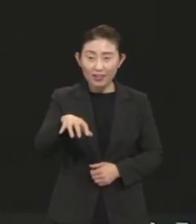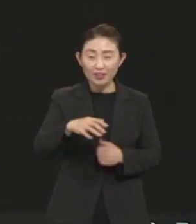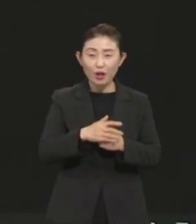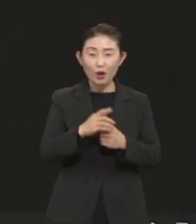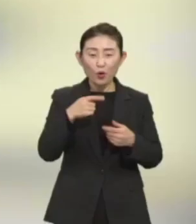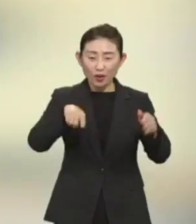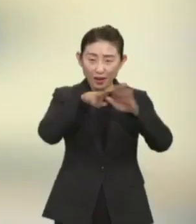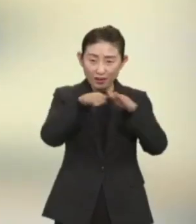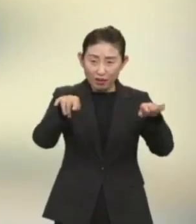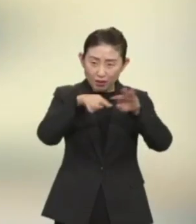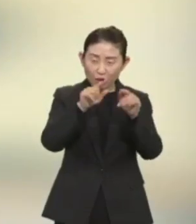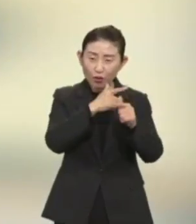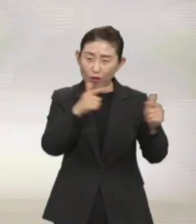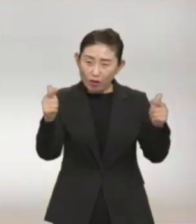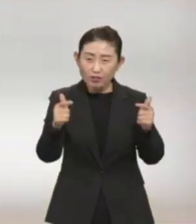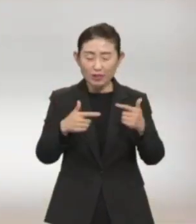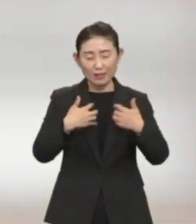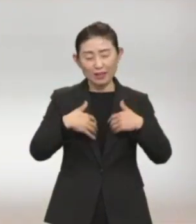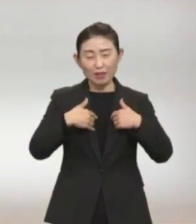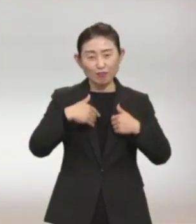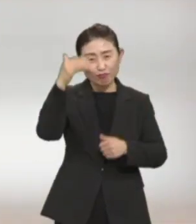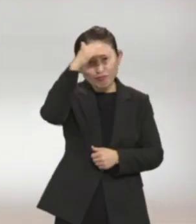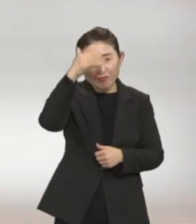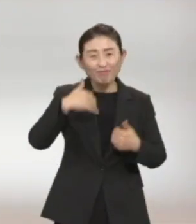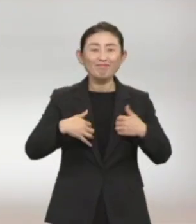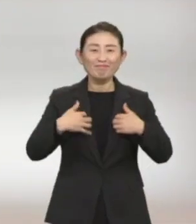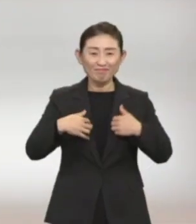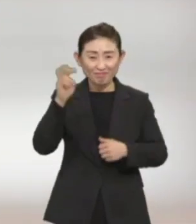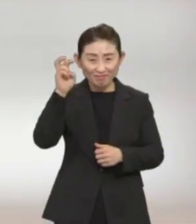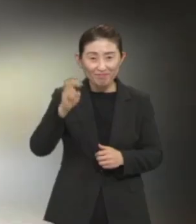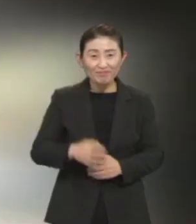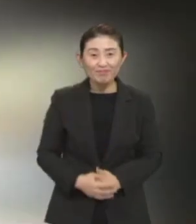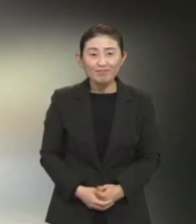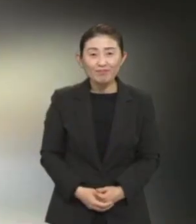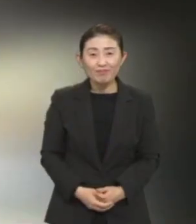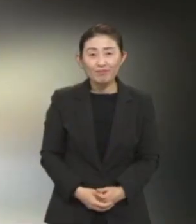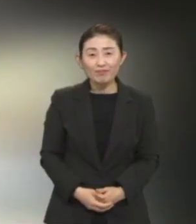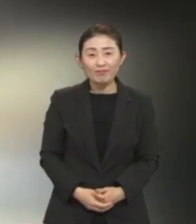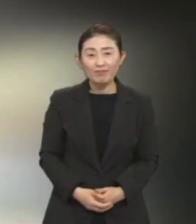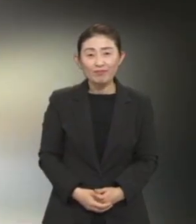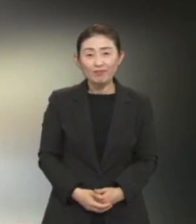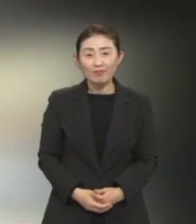아이템을 발견하며 관람의 재미를 더합니다. TJB 조혜원입니다.